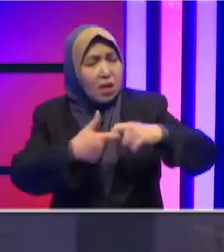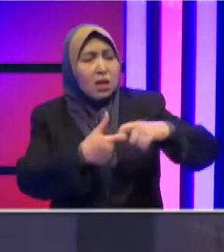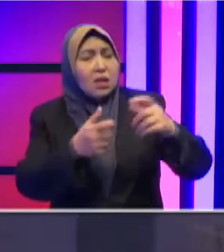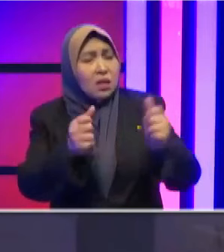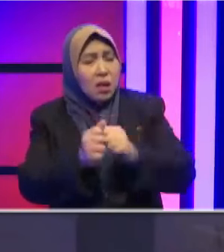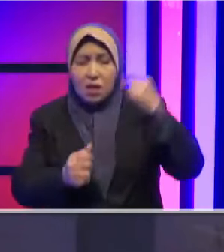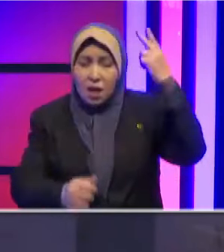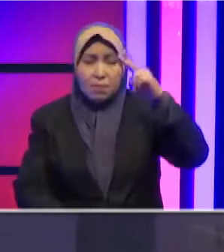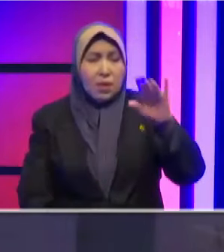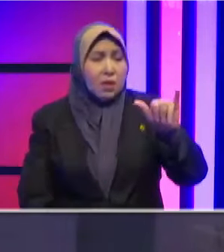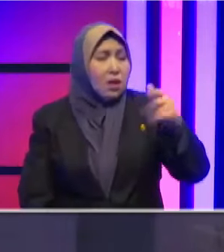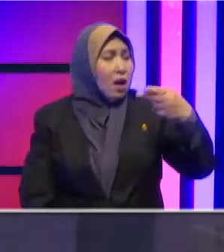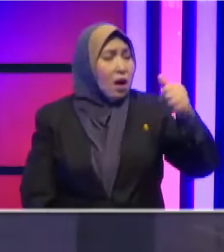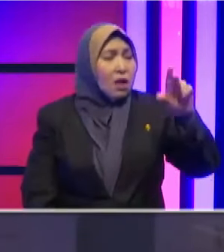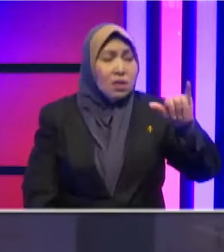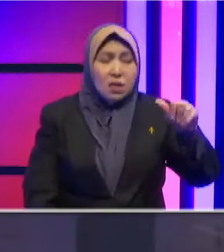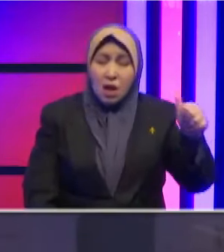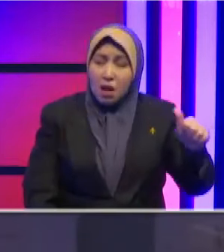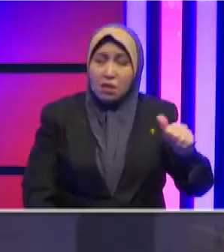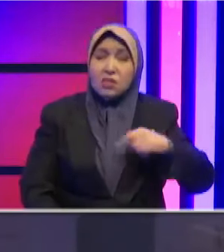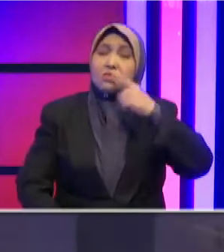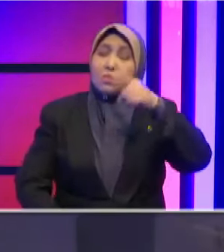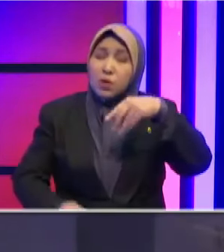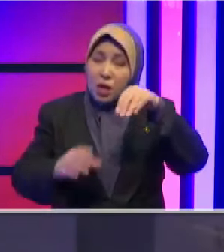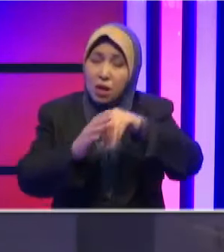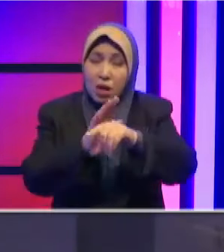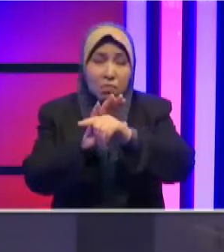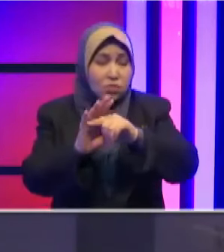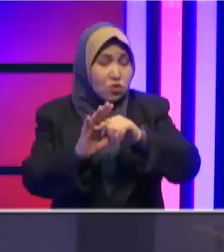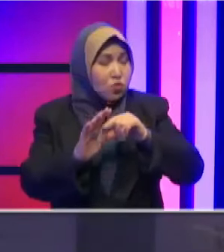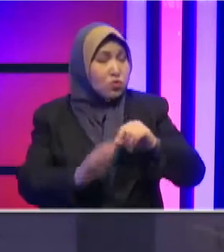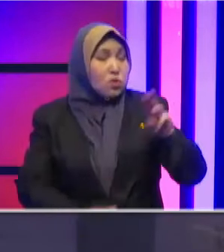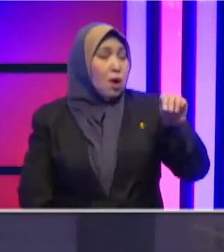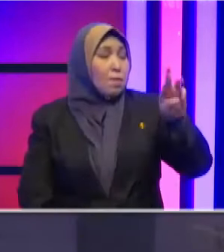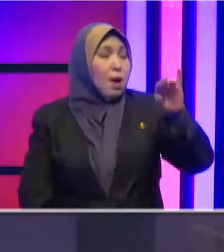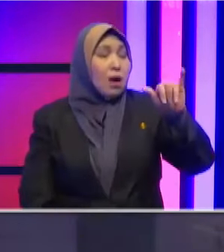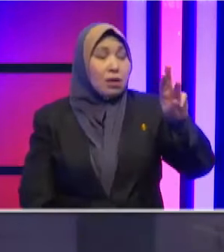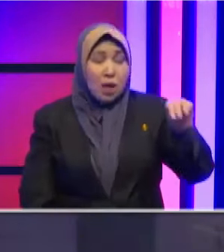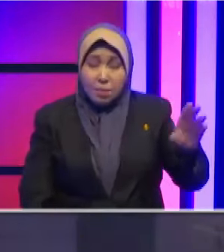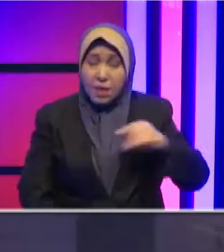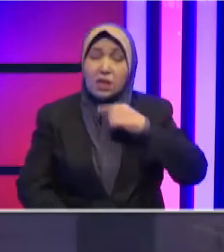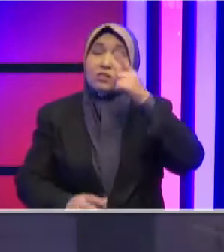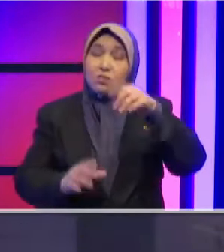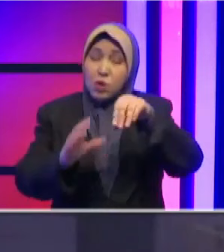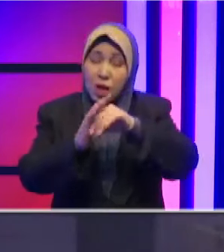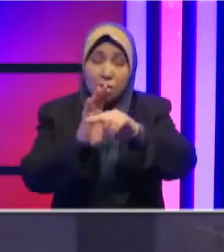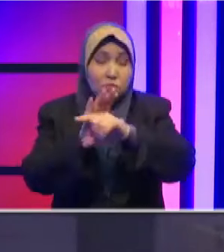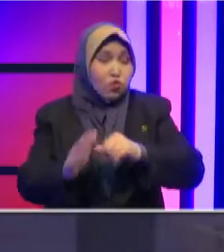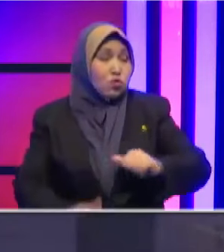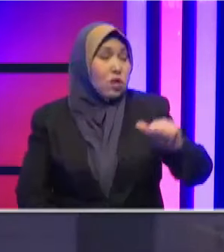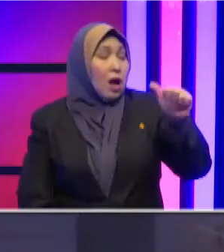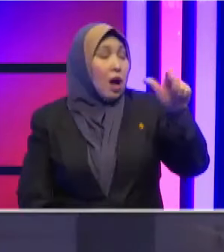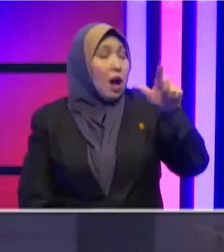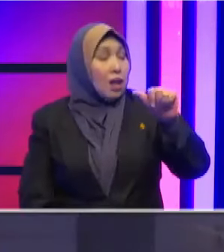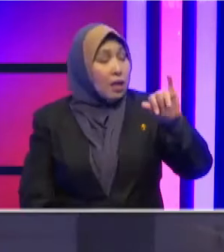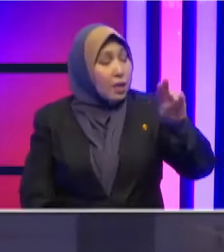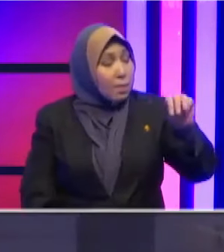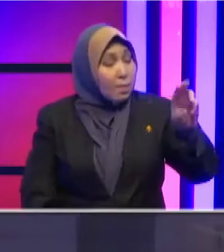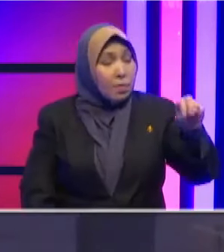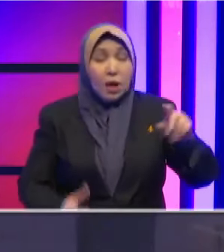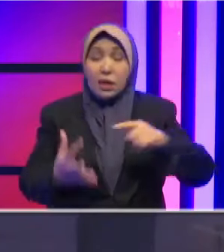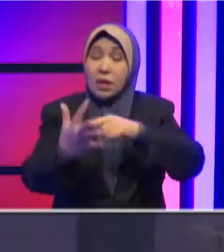dan dengan Nabi Yahya disebutkan dalam surah maryam dan disebutkan juga dalam surah ali-imran ada hubungkan karena